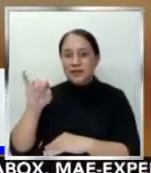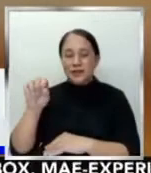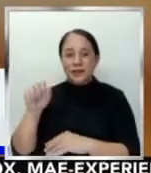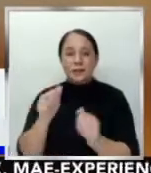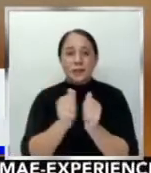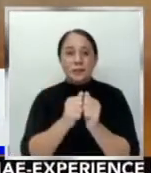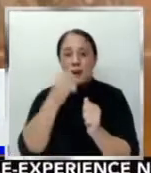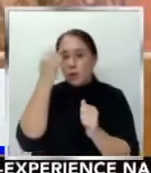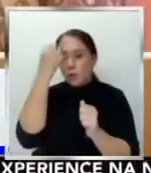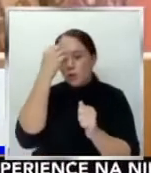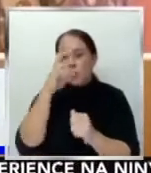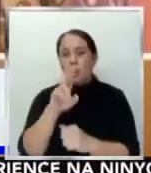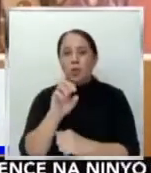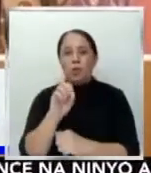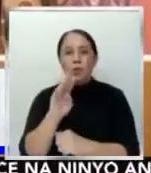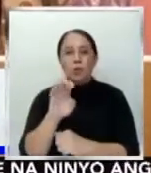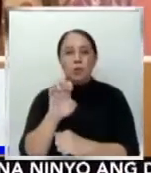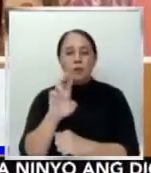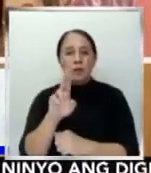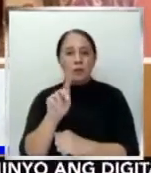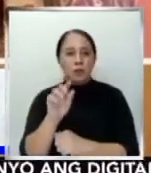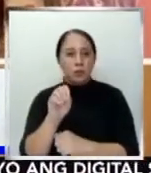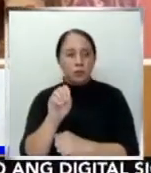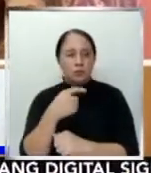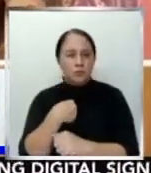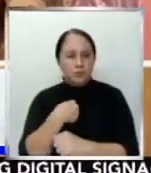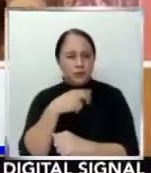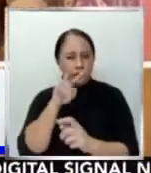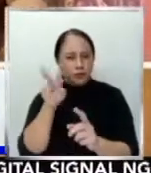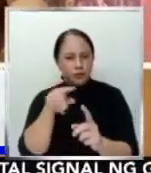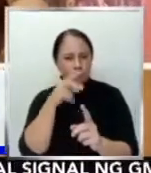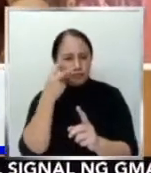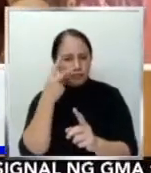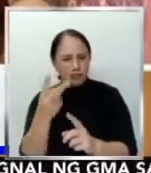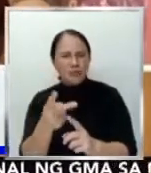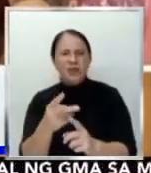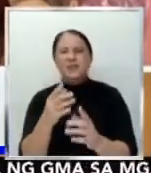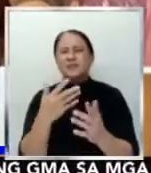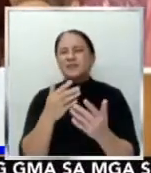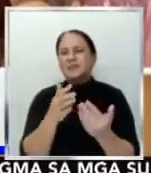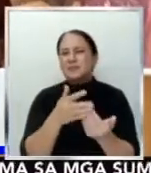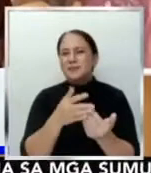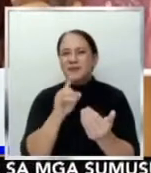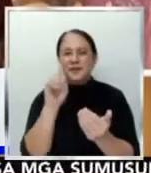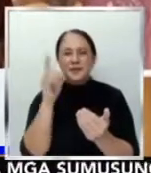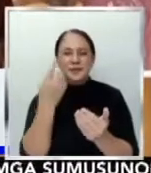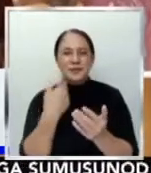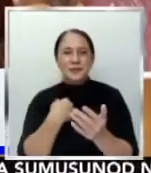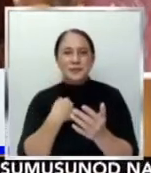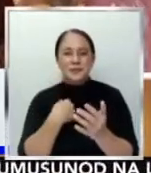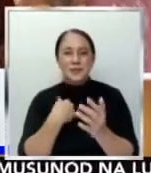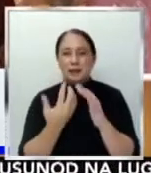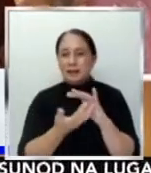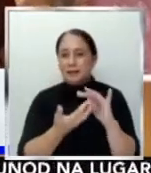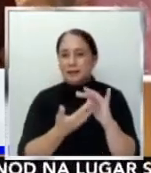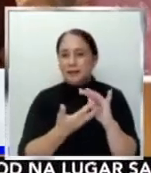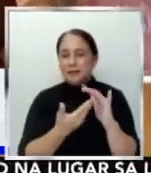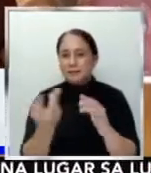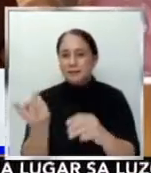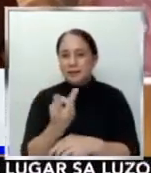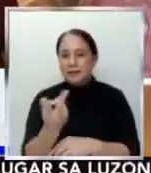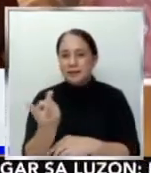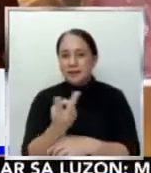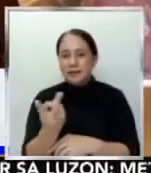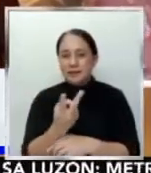Roberto Enriquez. Sa unang tingin, tila ordinaryong customer lang ni Jessica ang maglolo sa kanyang